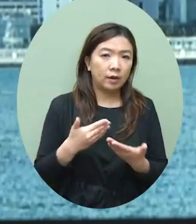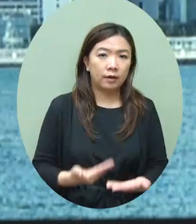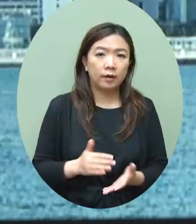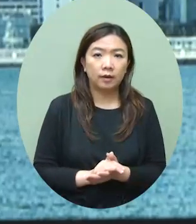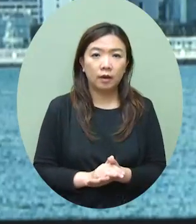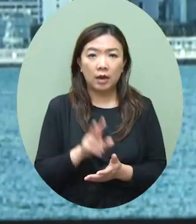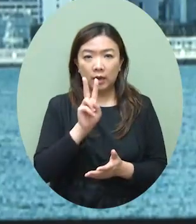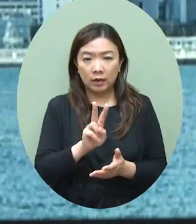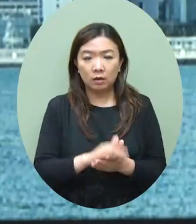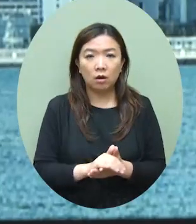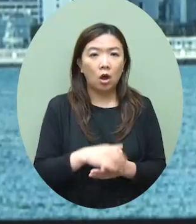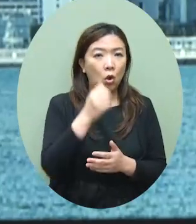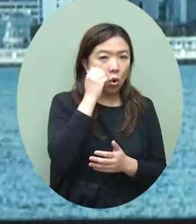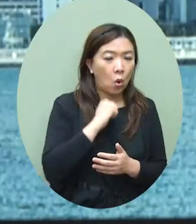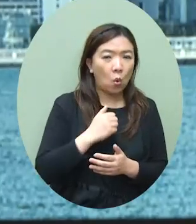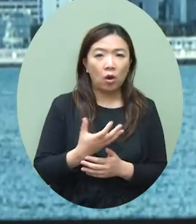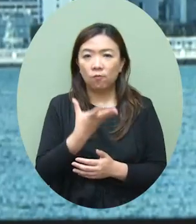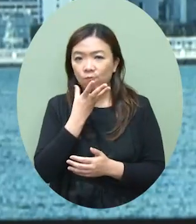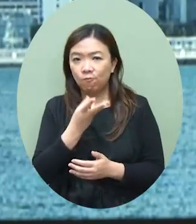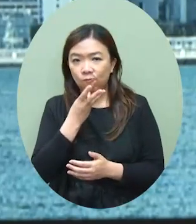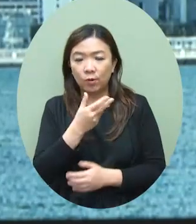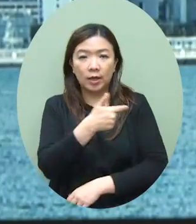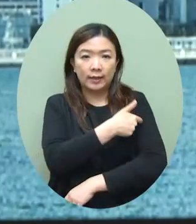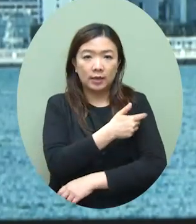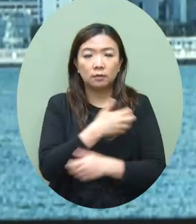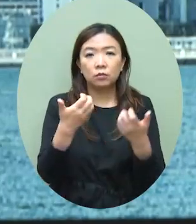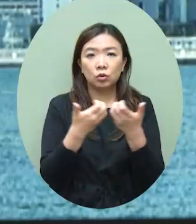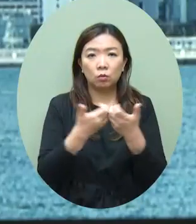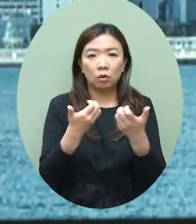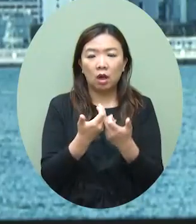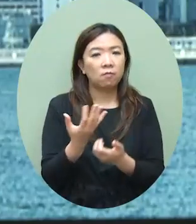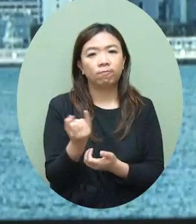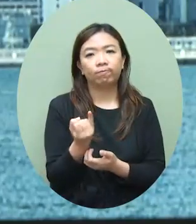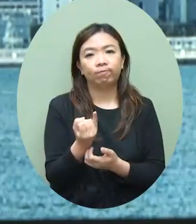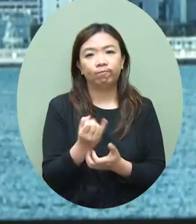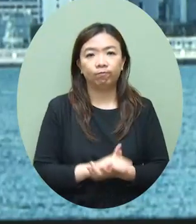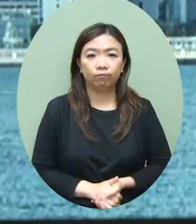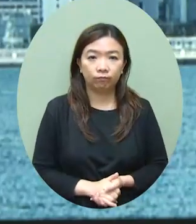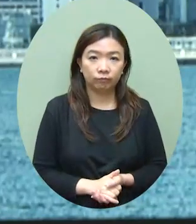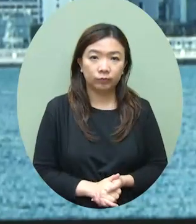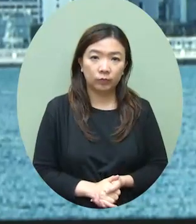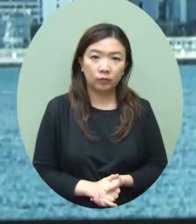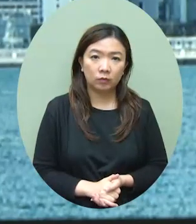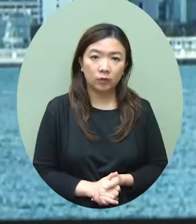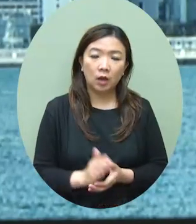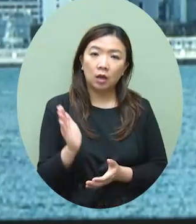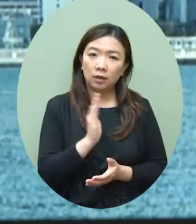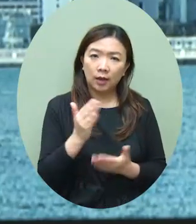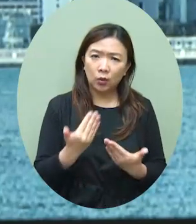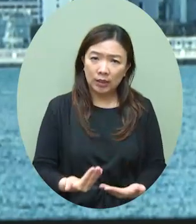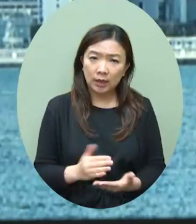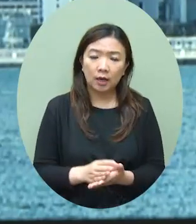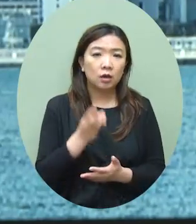一長一幼嘅疫苗佔屬咧，仍然係唔理想嘅。大概而家